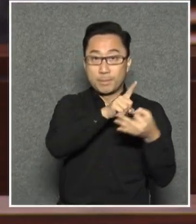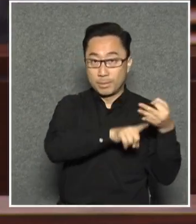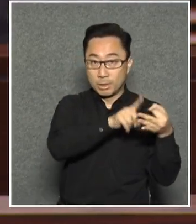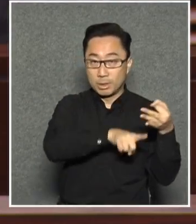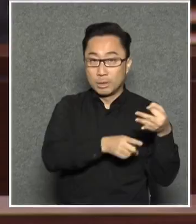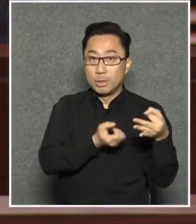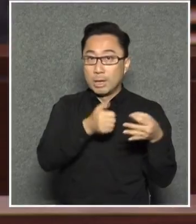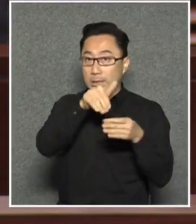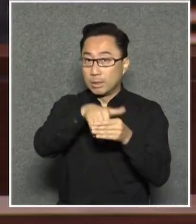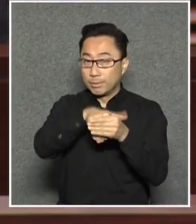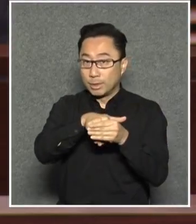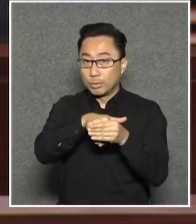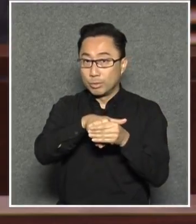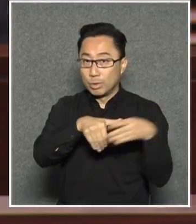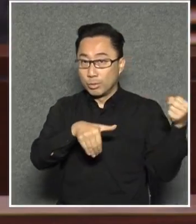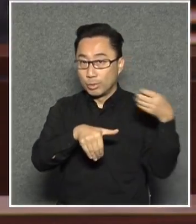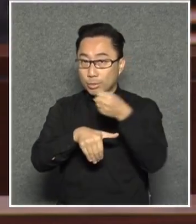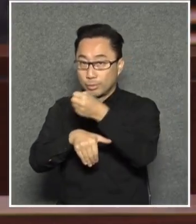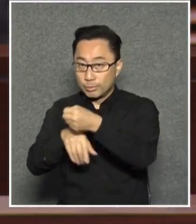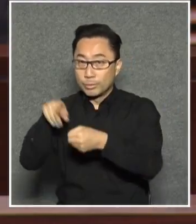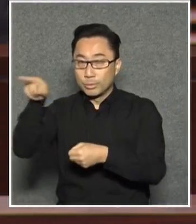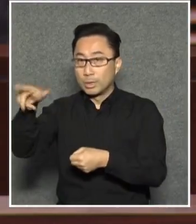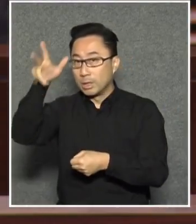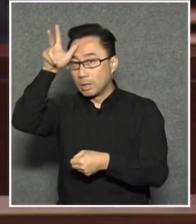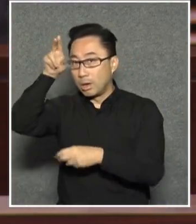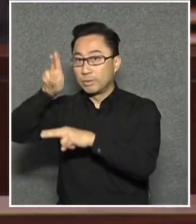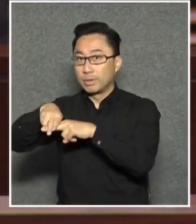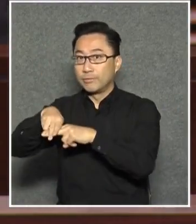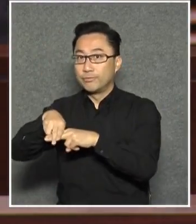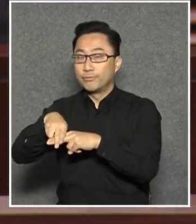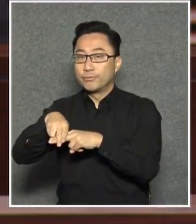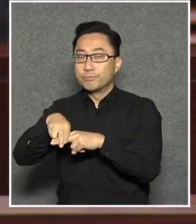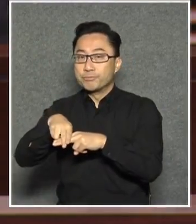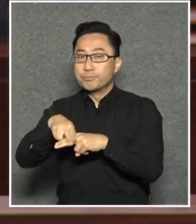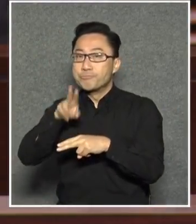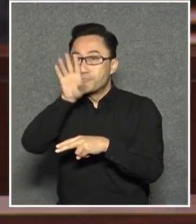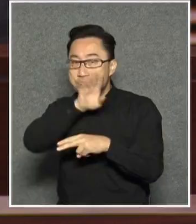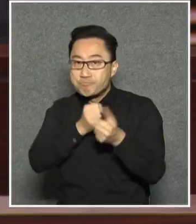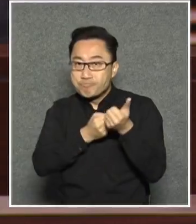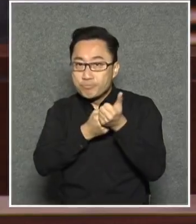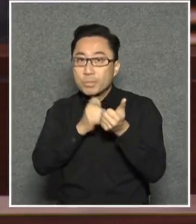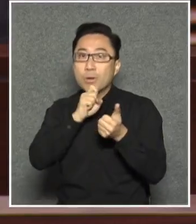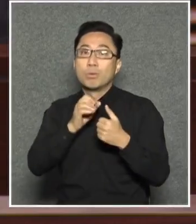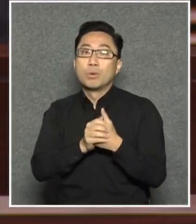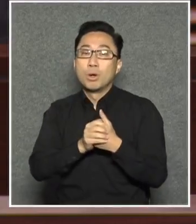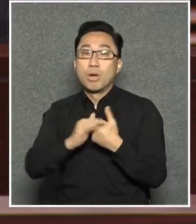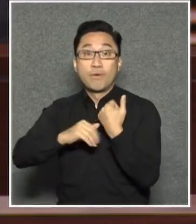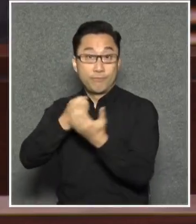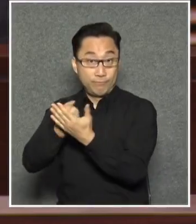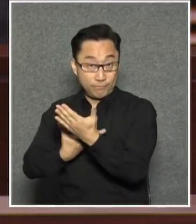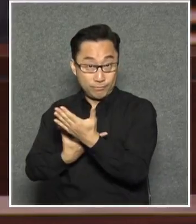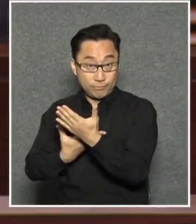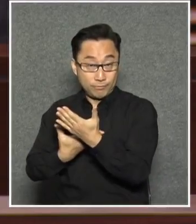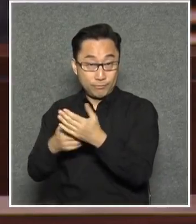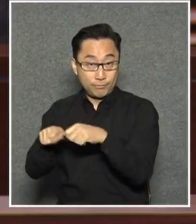權嗰度，中央都有佢嘅角色咧？而呢樣嘢有冇違法，又有冇做到嗰個嘅